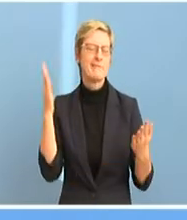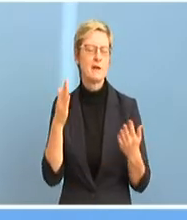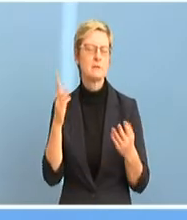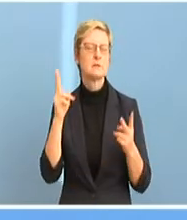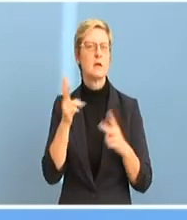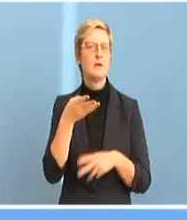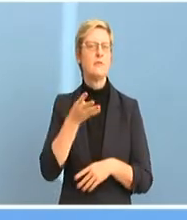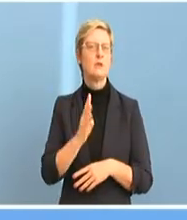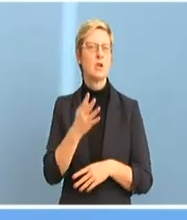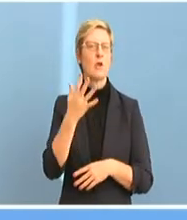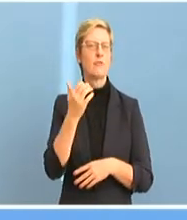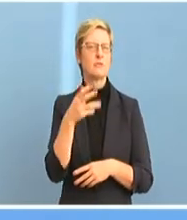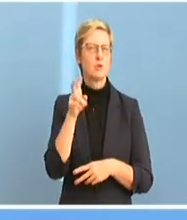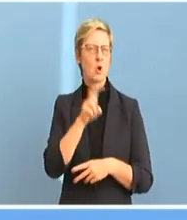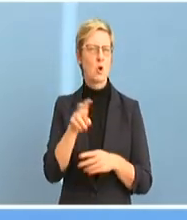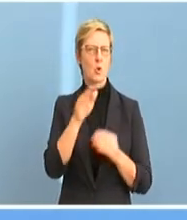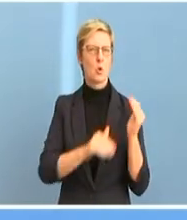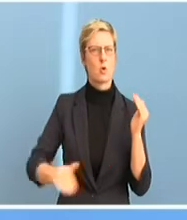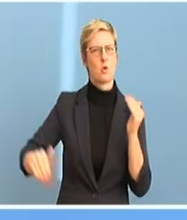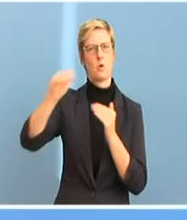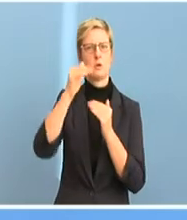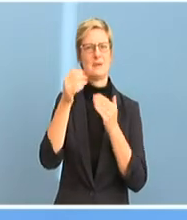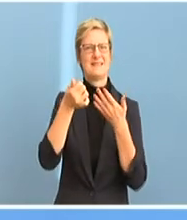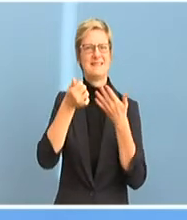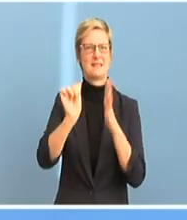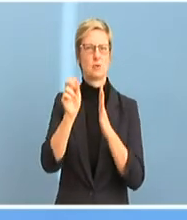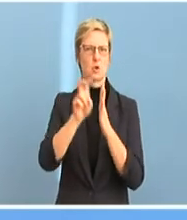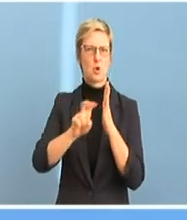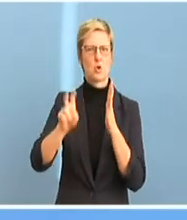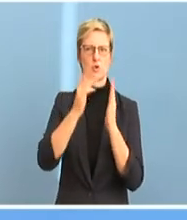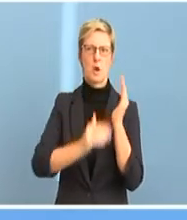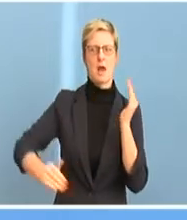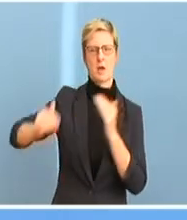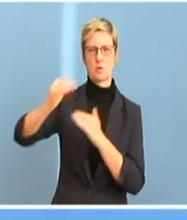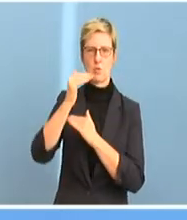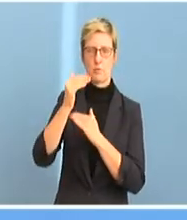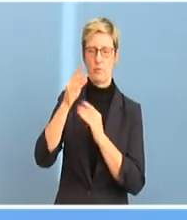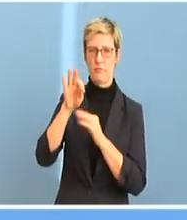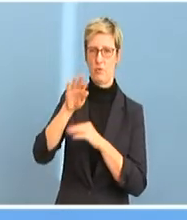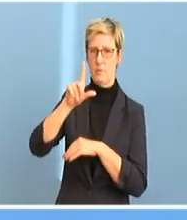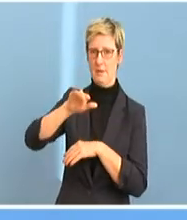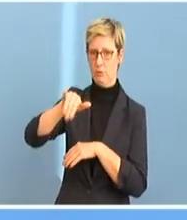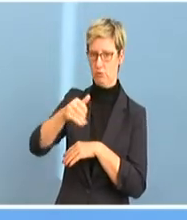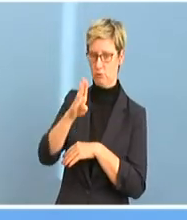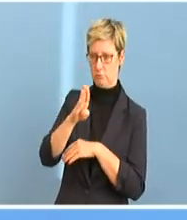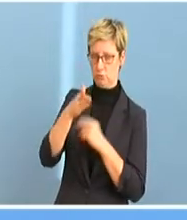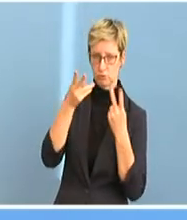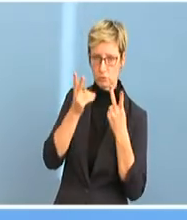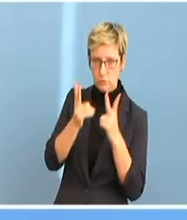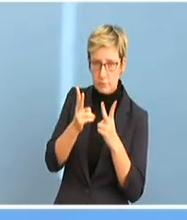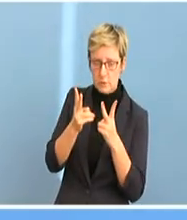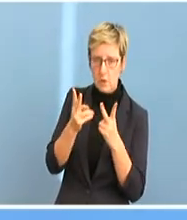von 450 auf 600 Euro angehoben werden soll. Können Sie das bestätigen, beziehungsweise wie ist